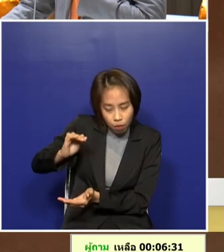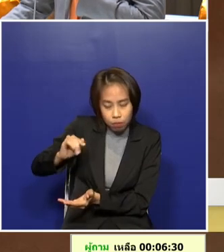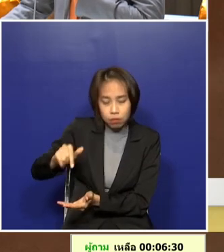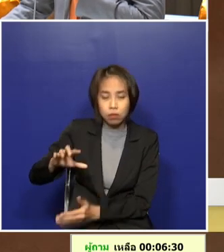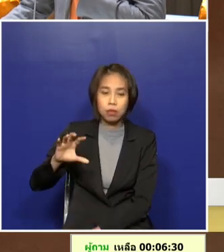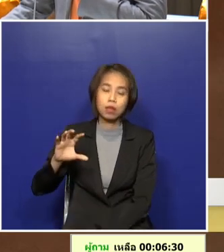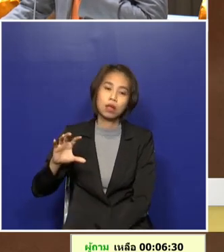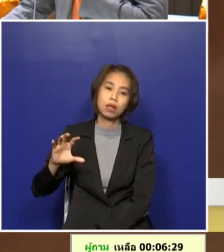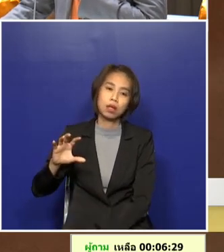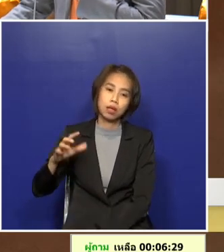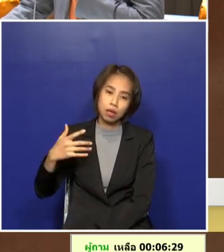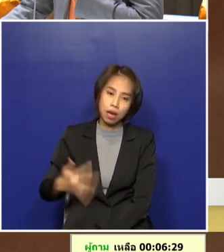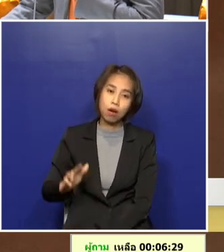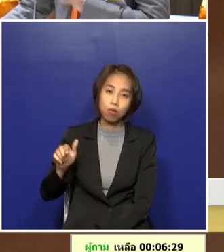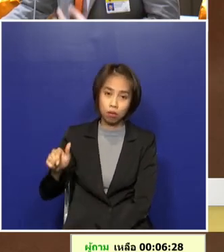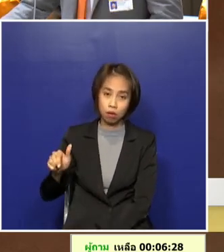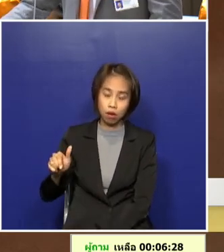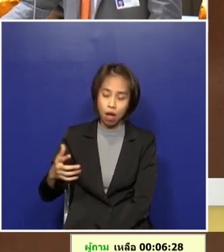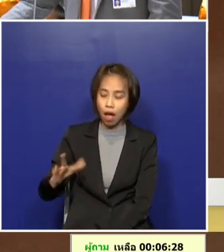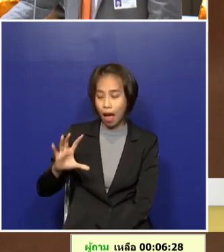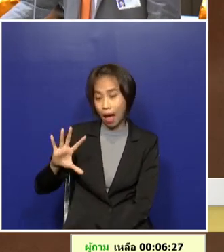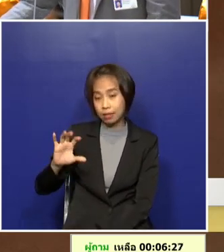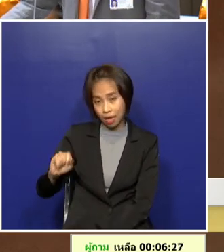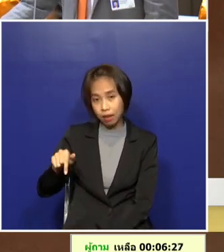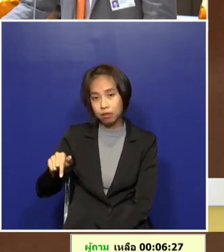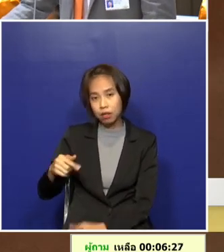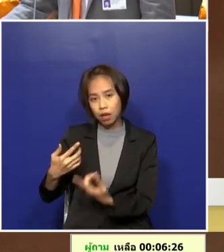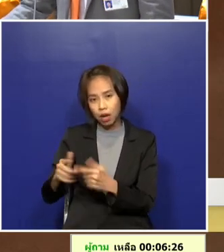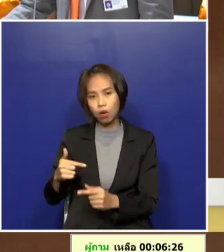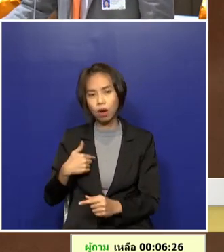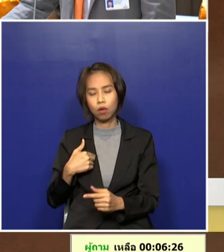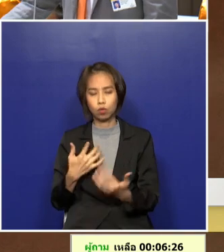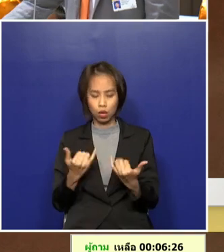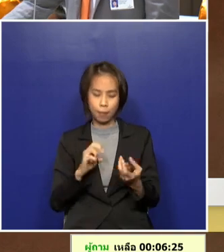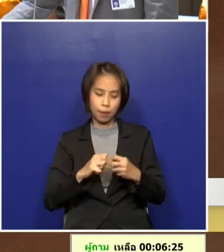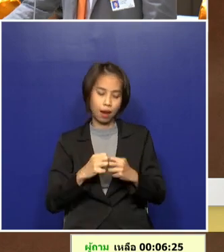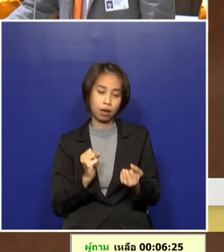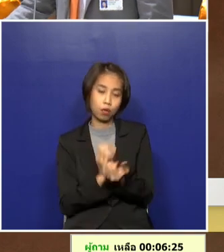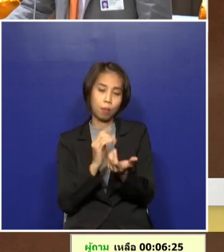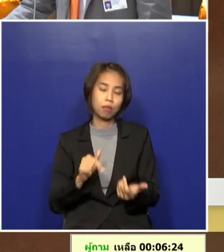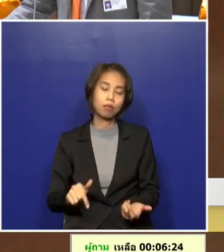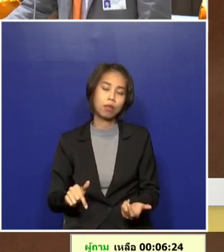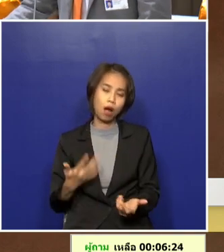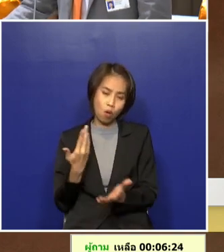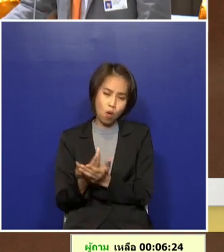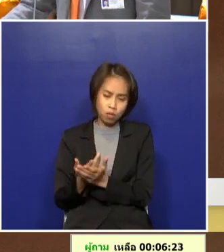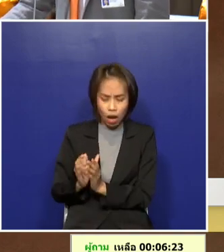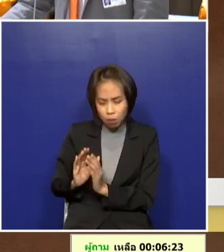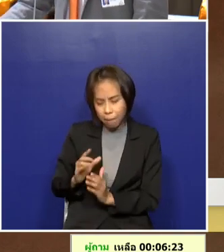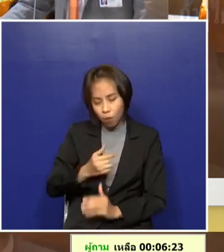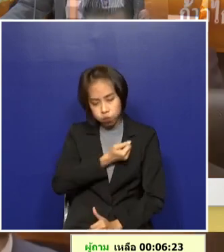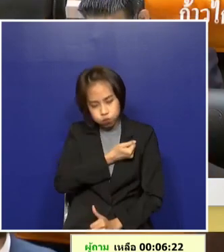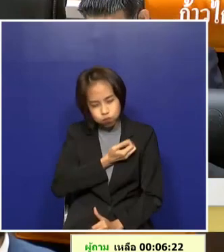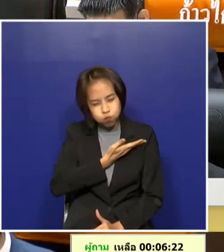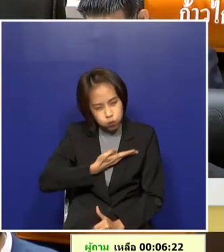ในห้วงปีสุดท้ายของชีวิตผมพอดีอ่ะคือมันยุติธรรมหรือเปล่าที่ผมทำดีมาทั้งชีวิตแล้วเพื่อแบบประหยัดอดออม